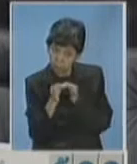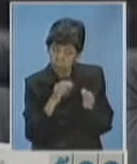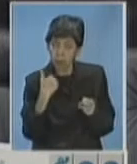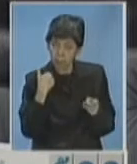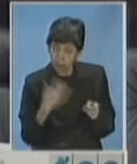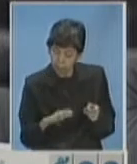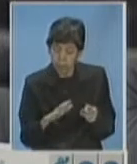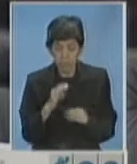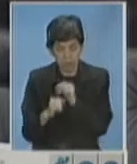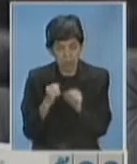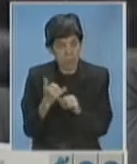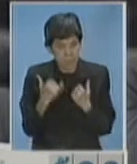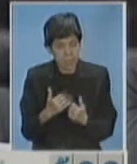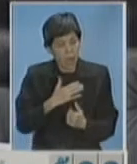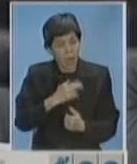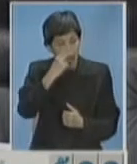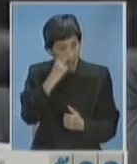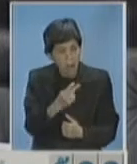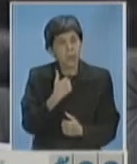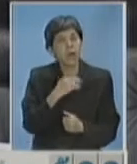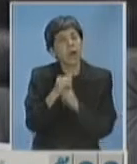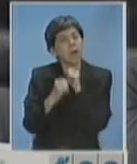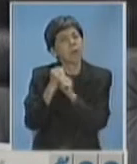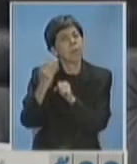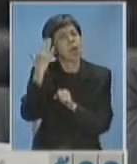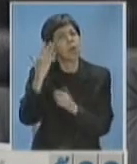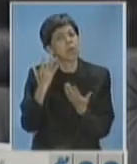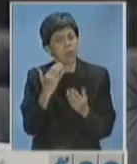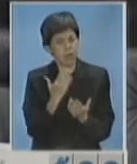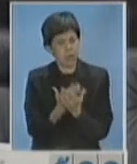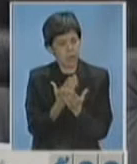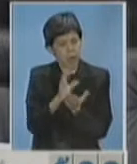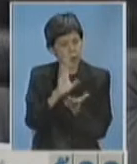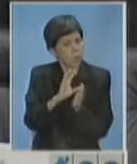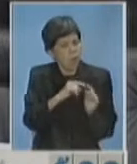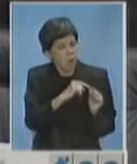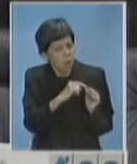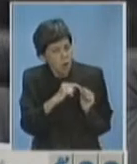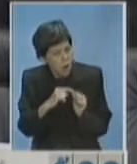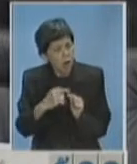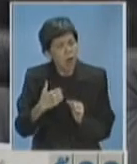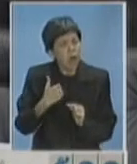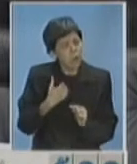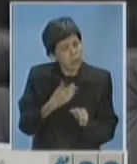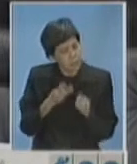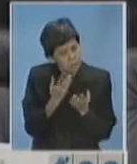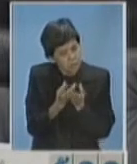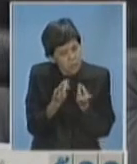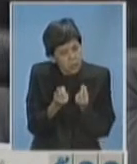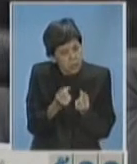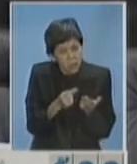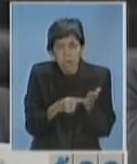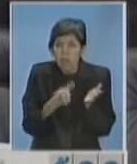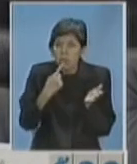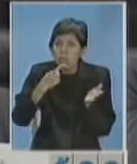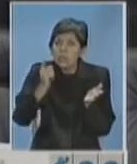แล้วดังนั้นปีนี้เนี่ยเราก็มาพบว่าอ้าวแล้วเมื่อปีที่แล้วเราคิดเรื่องงบผูกพันเนี่ยไว้แล้วเนี่ยอย่างนี้ตัวเลขก็ไม่เป็นจริงสิค